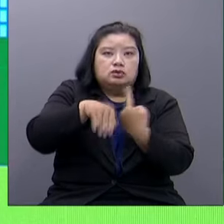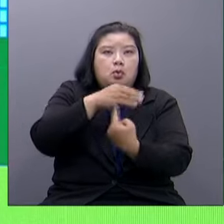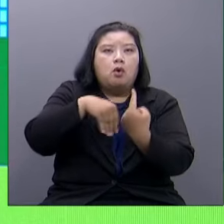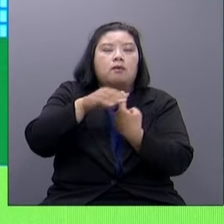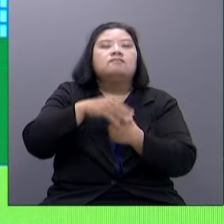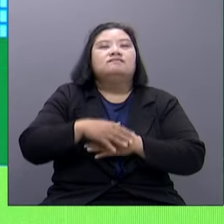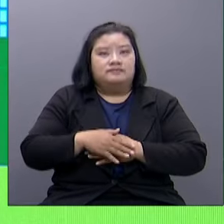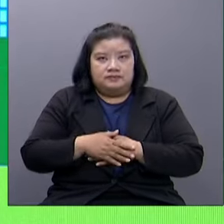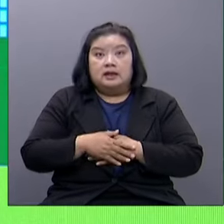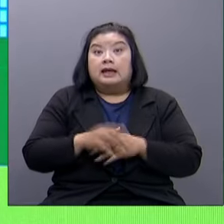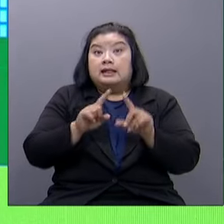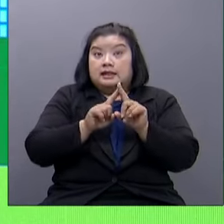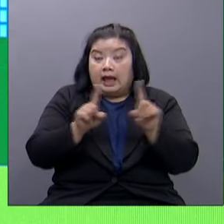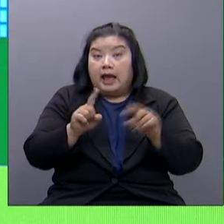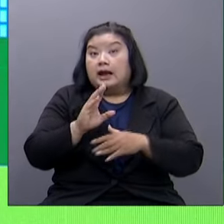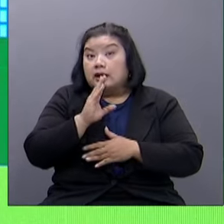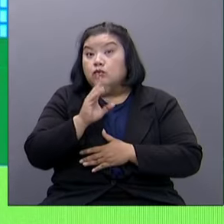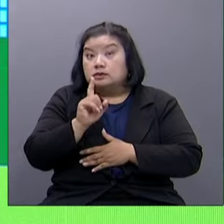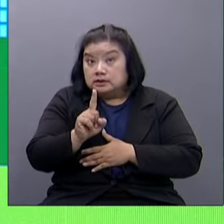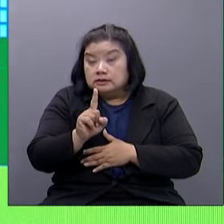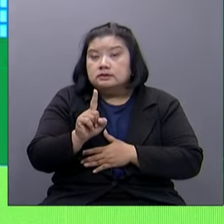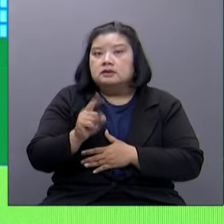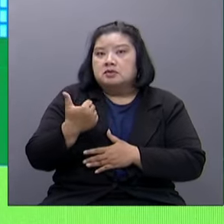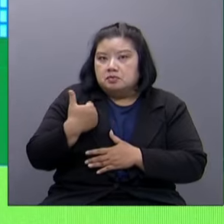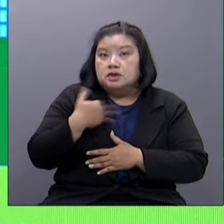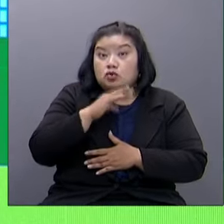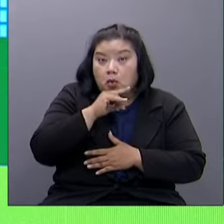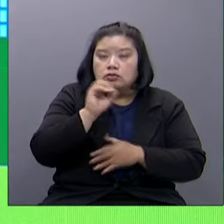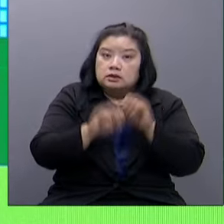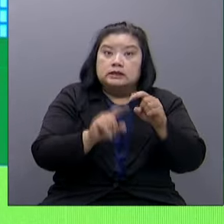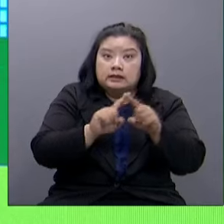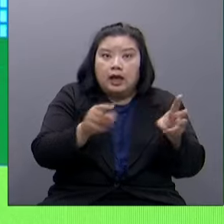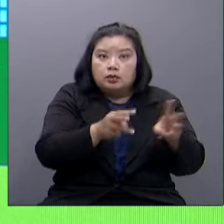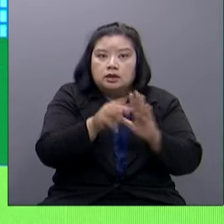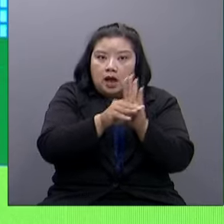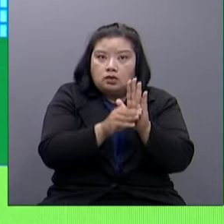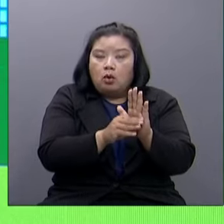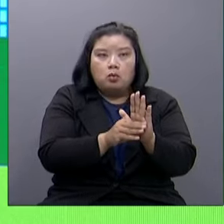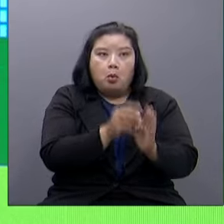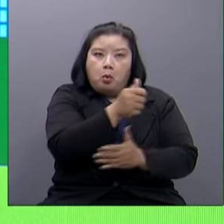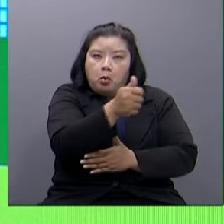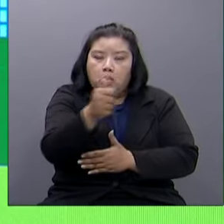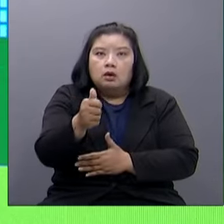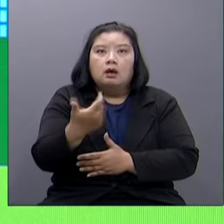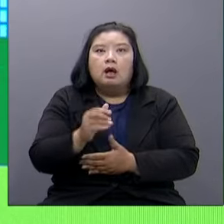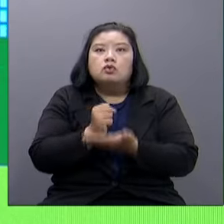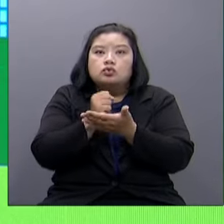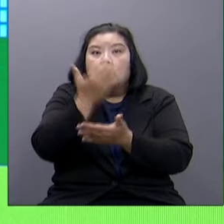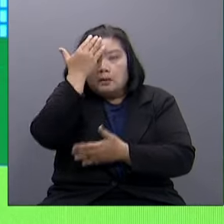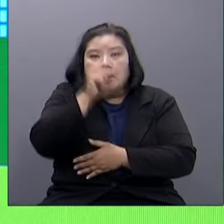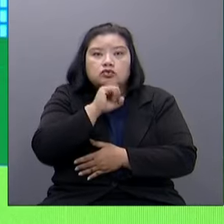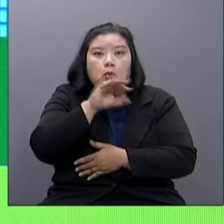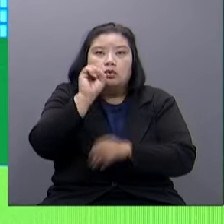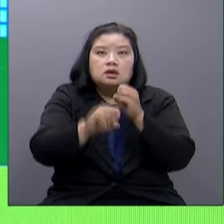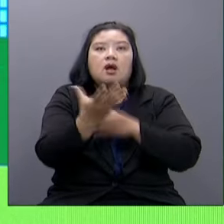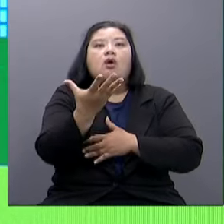างตรงกันข้ามค่ะคุณผู้ชมหากมีการกำจัดขยะอย่างถูกวิธีตั้งแต่ต้นทางก็จะช่วยลดงบประมาณของท้องถิ่นหรือเทศบา